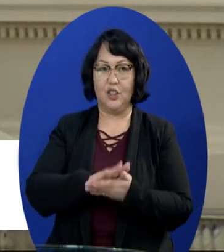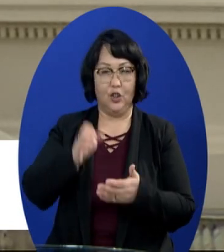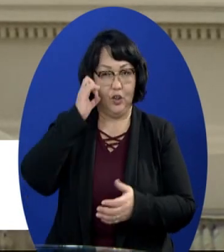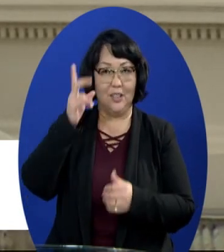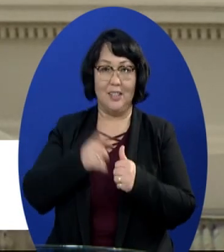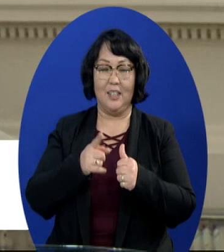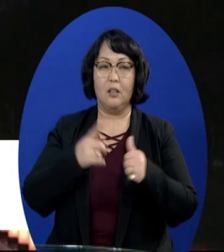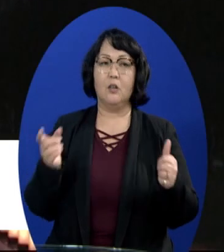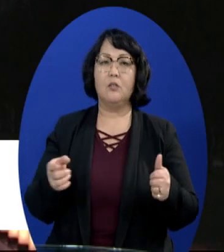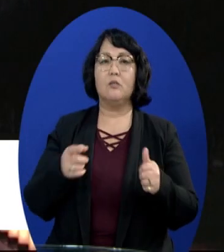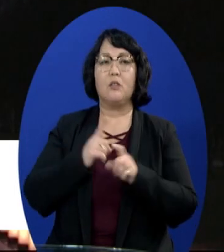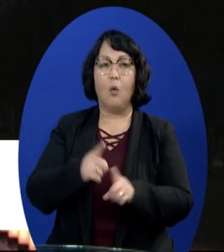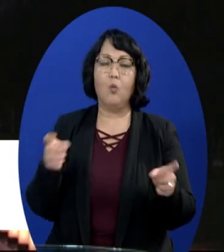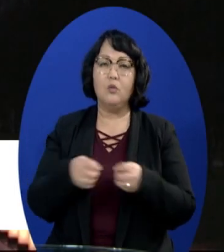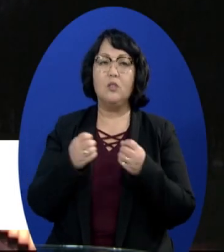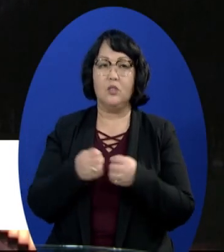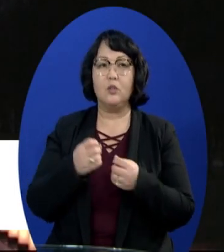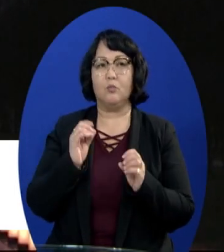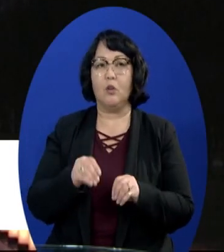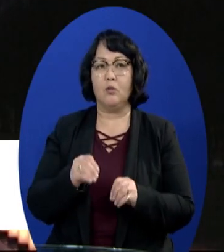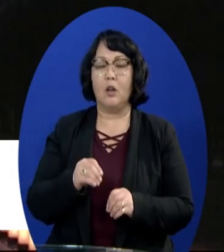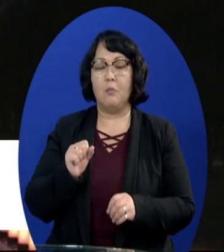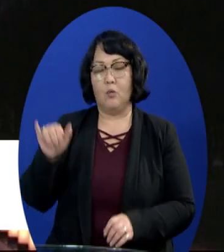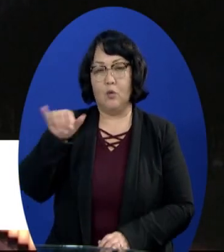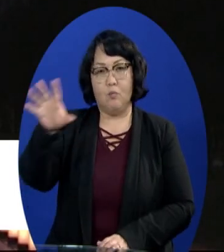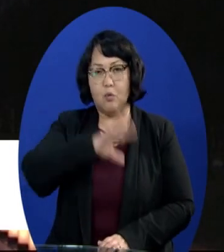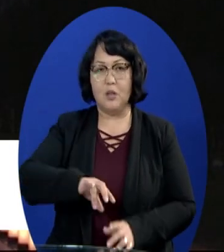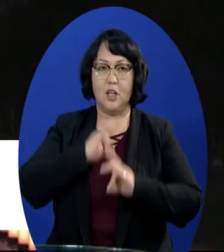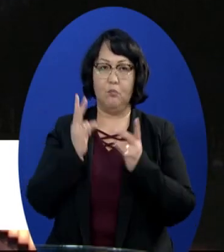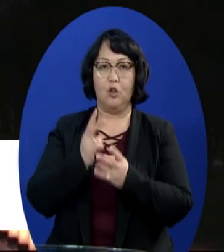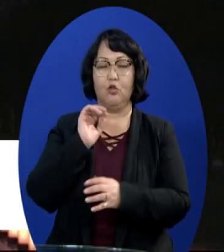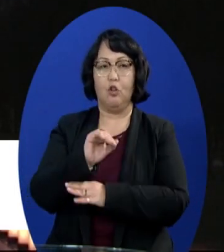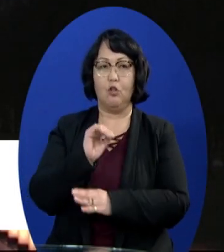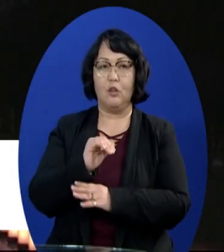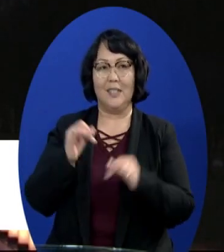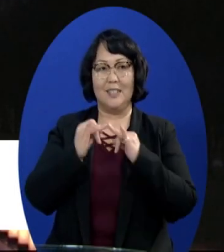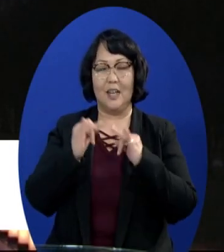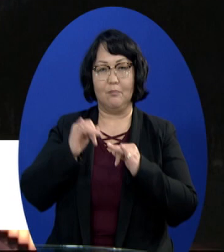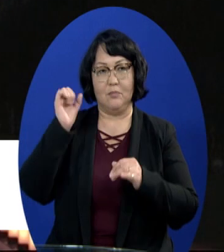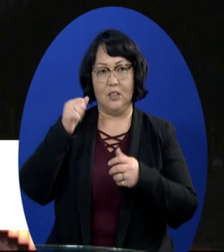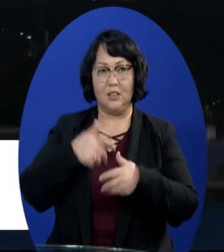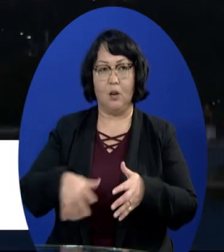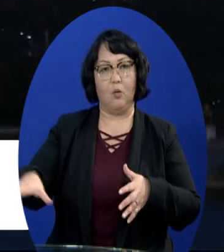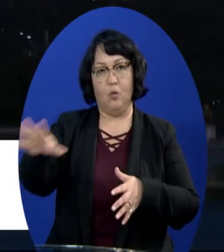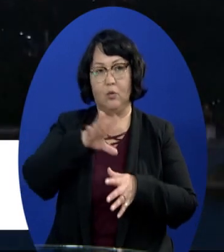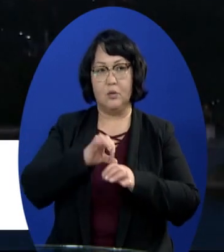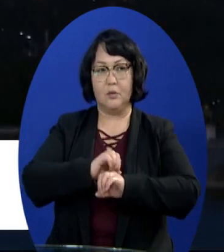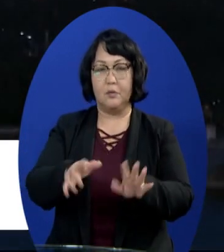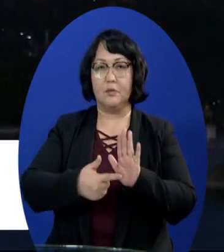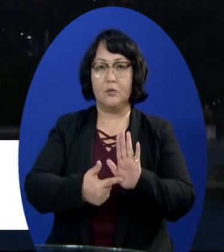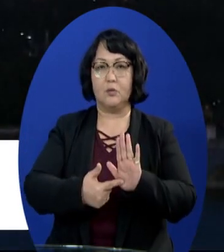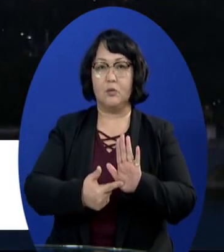болно хэмээн мэдээлж байна. Мөн Америкийн нийгмийн бүхий л төлөөлөл оролцох цахим жагсаалыг улс орон даяар дамжуулан үзүүлэх юм